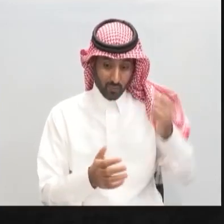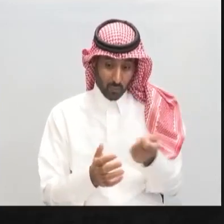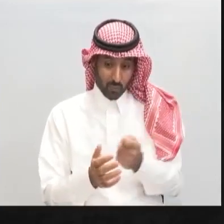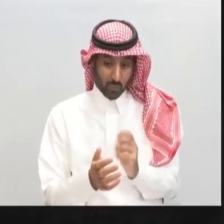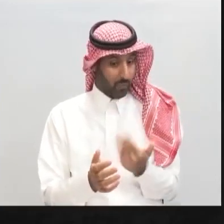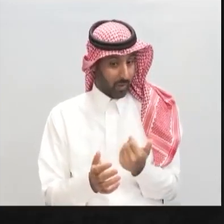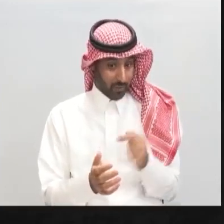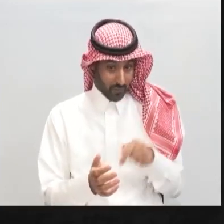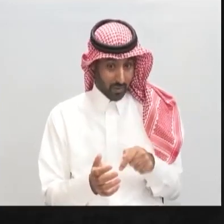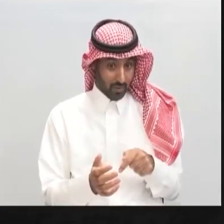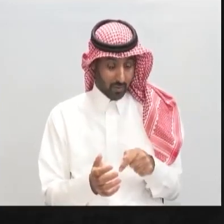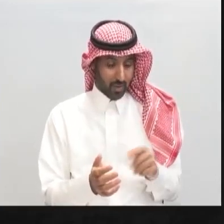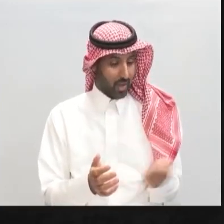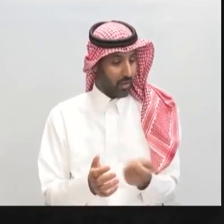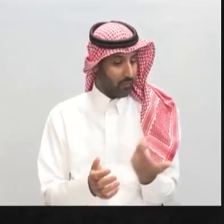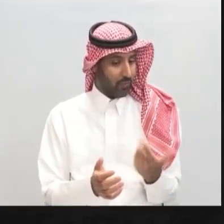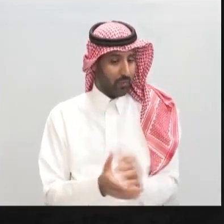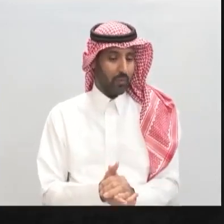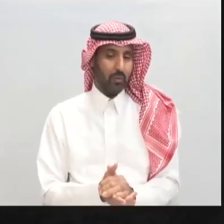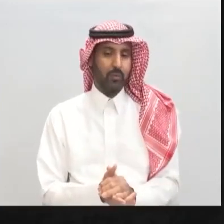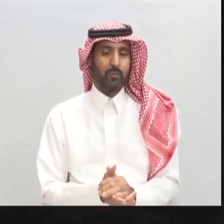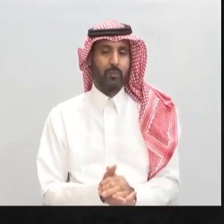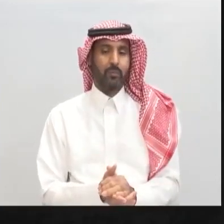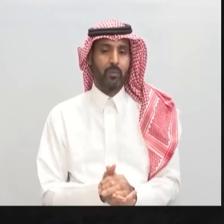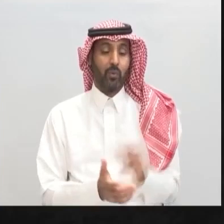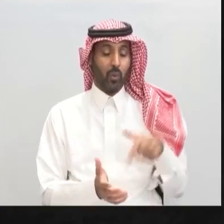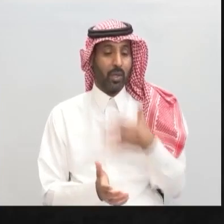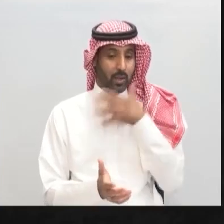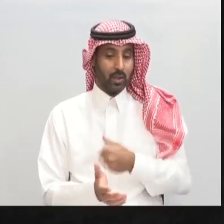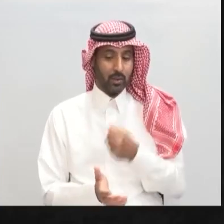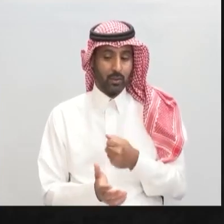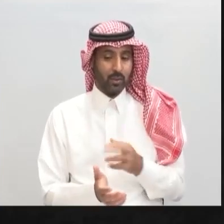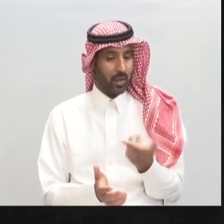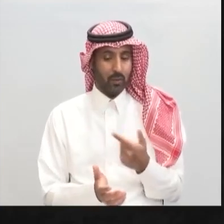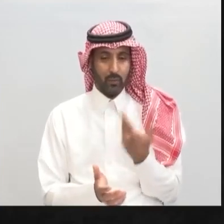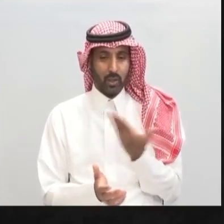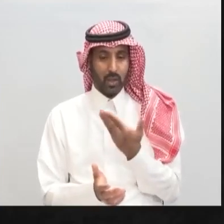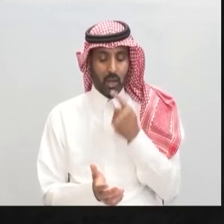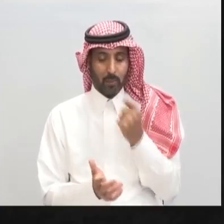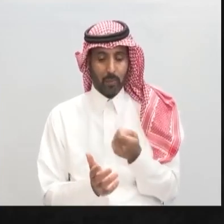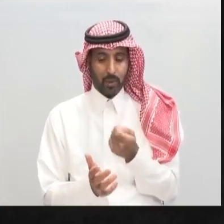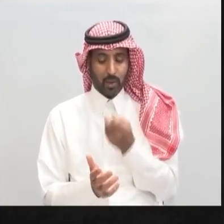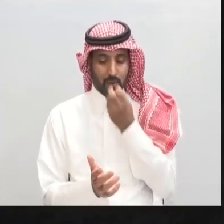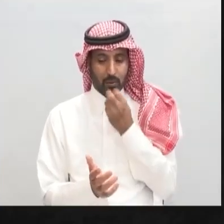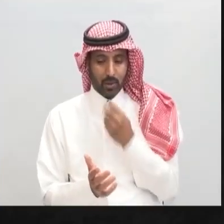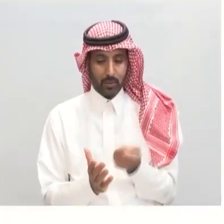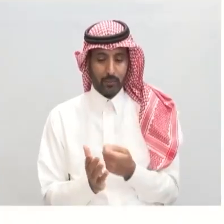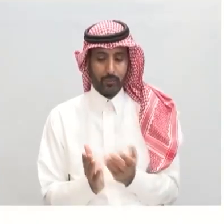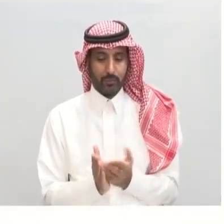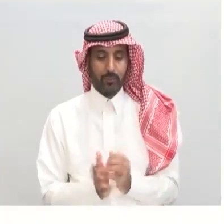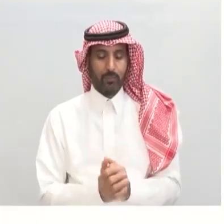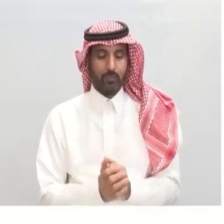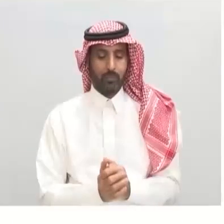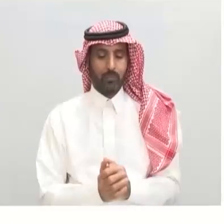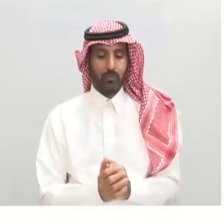او كيف كان يدون القران الكريم في عهد النبي عليه الصلاه والسلام